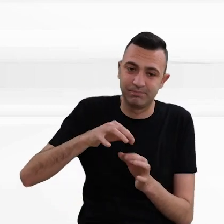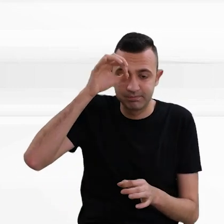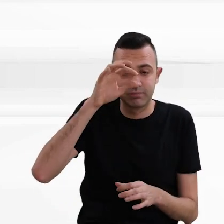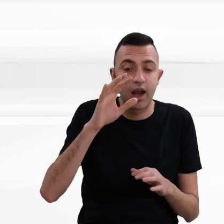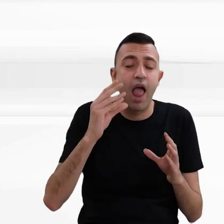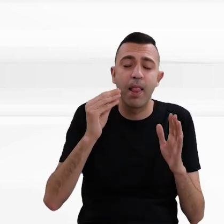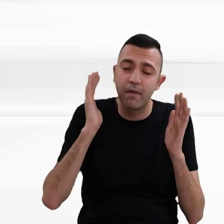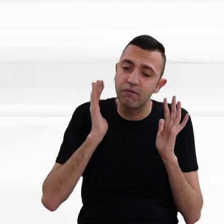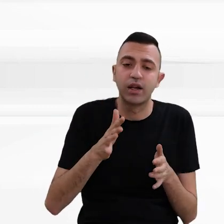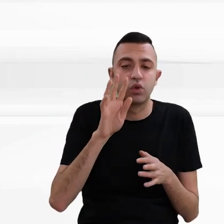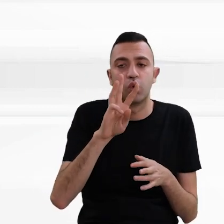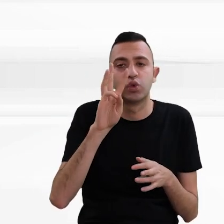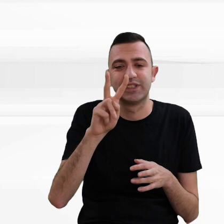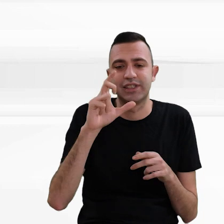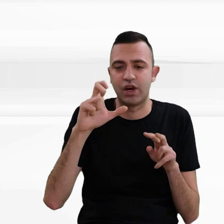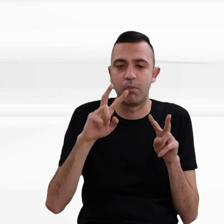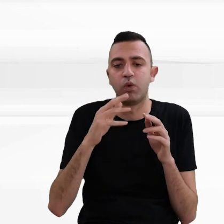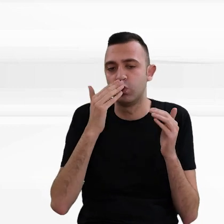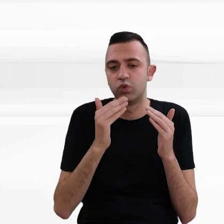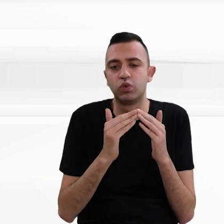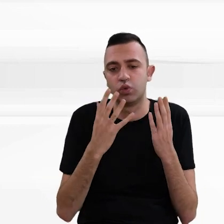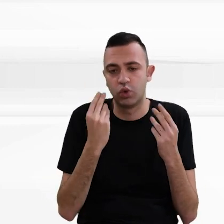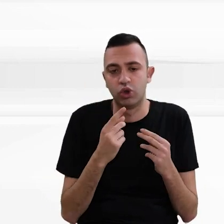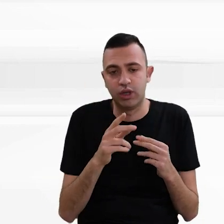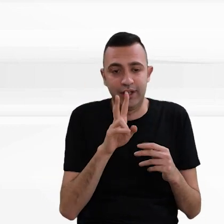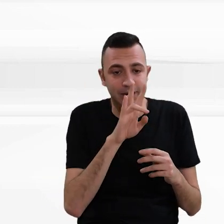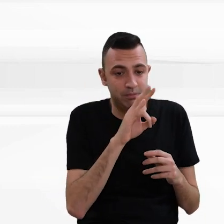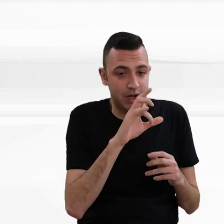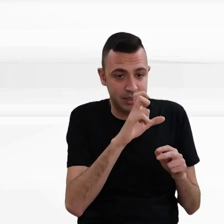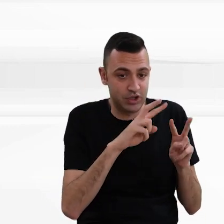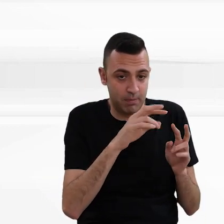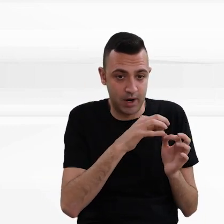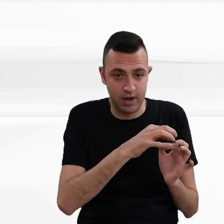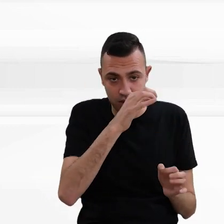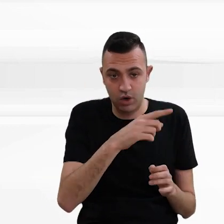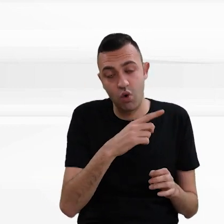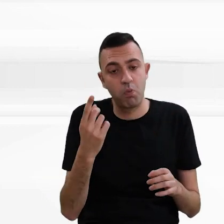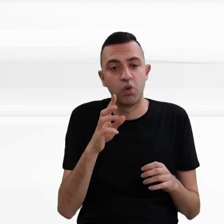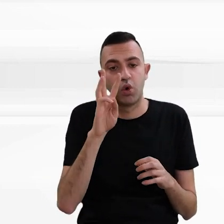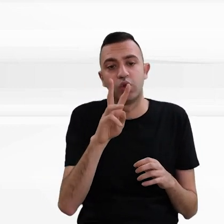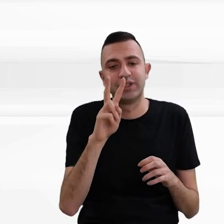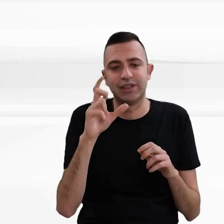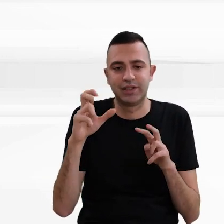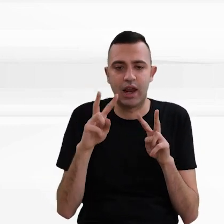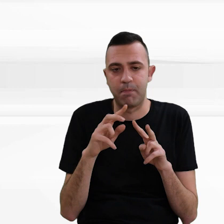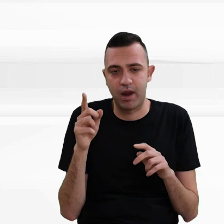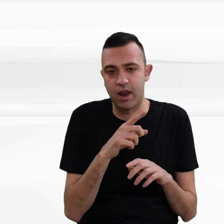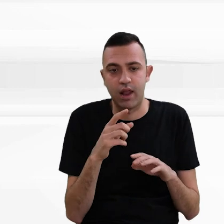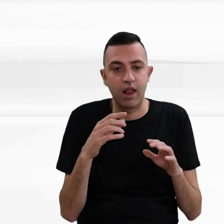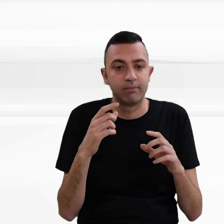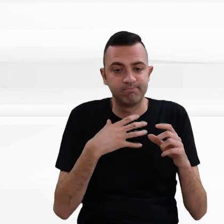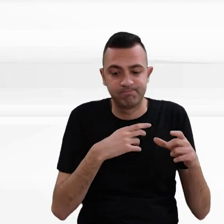kenar uzunluğu en fazla 32 santimetre olabilirmiş yani Burası 25 santimetre imiş Burası 8 santimetre